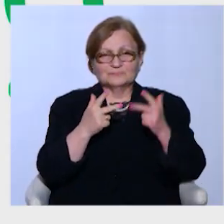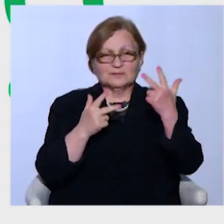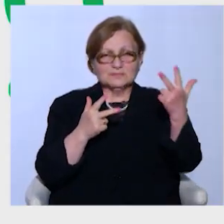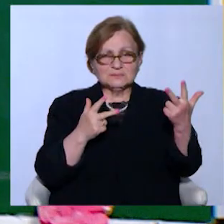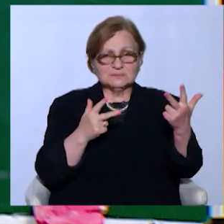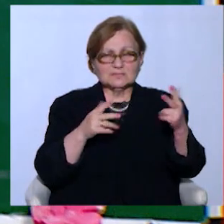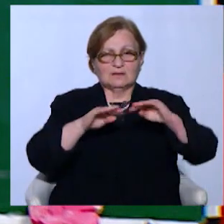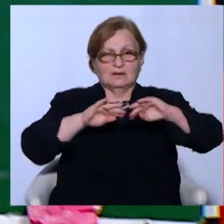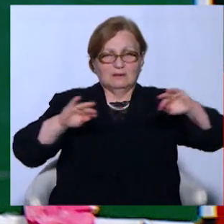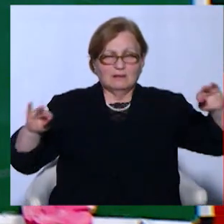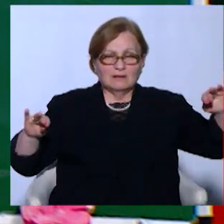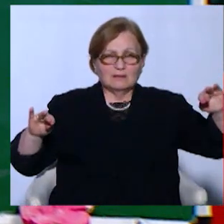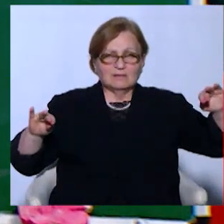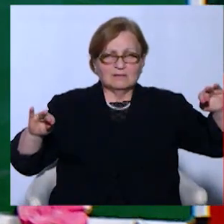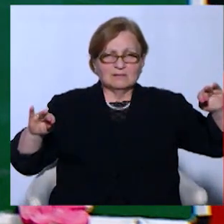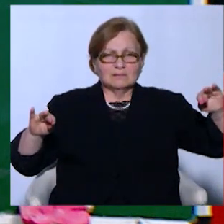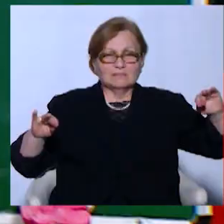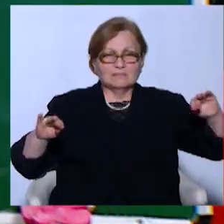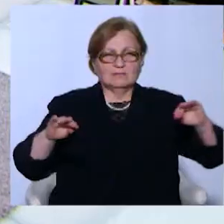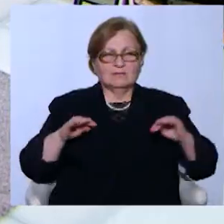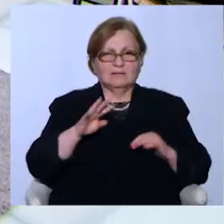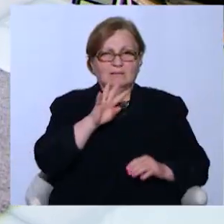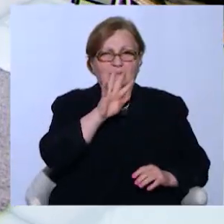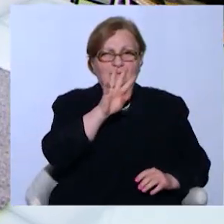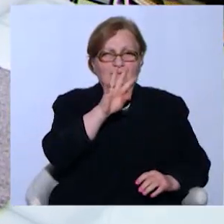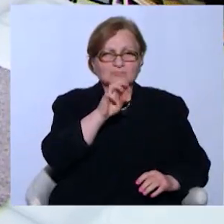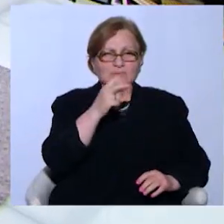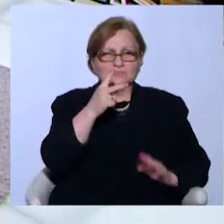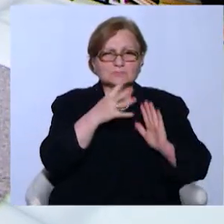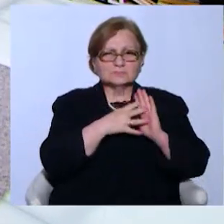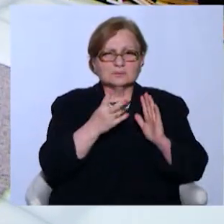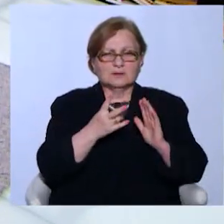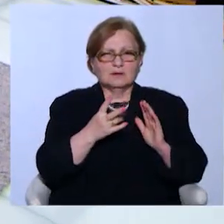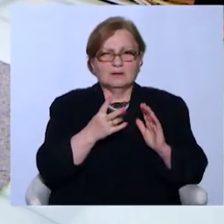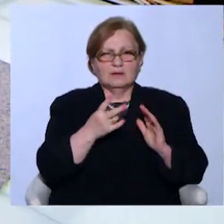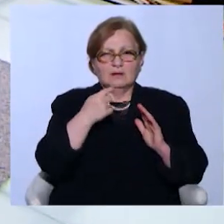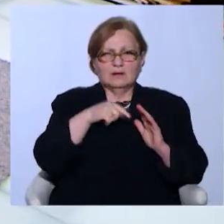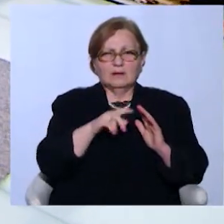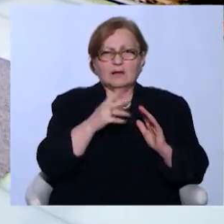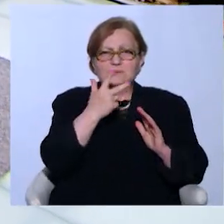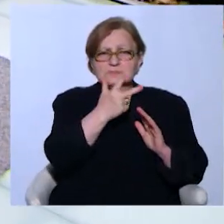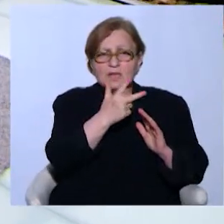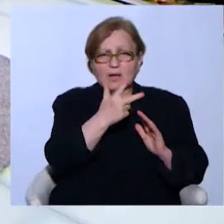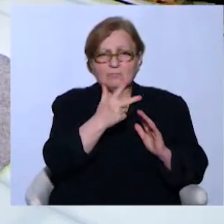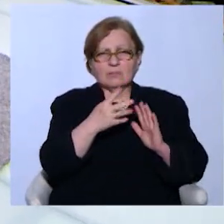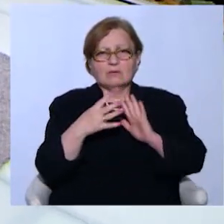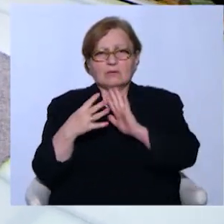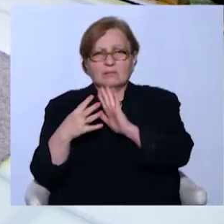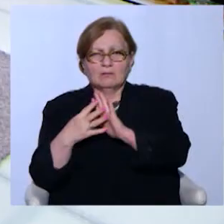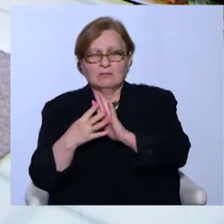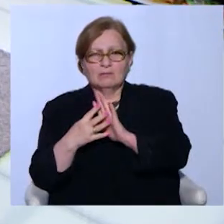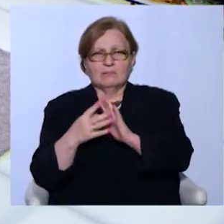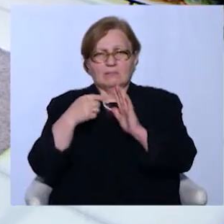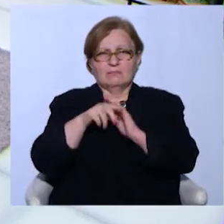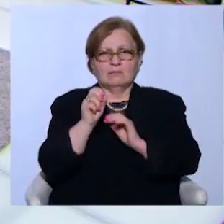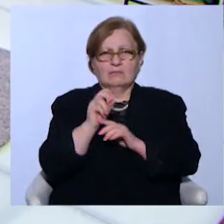კი გავწიე აქეთ-იქით. მე საბოლოოდ 429 უნდა მივიღო. მაგრამ 3-ის და 9-ის ჯამი არის